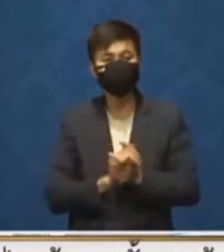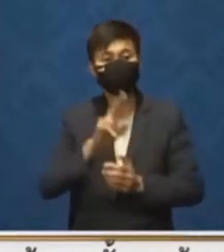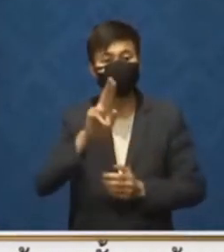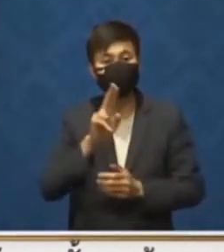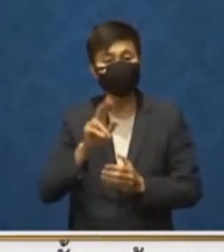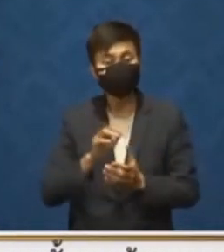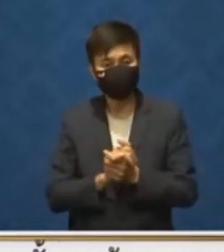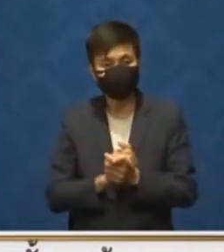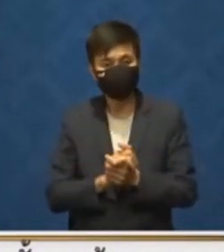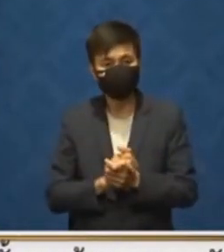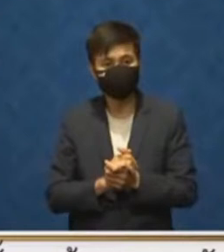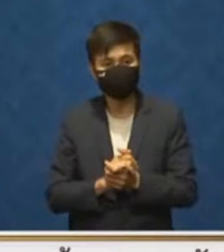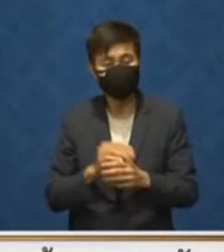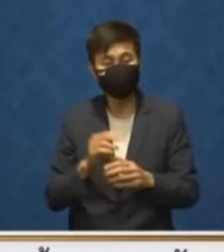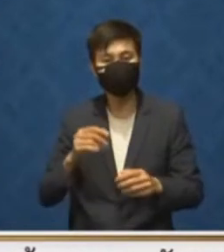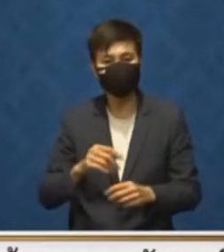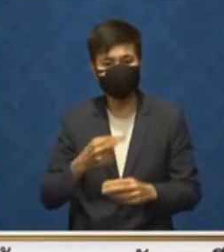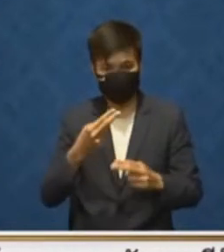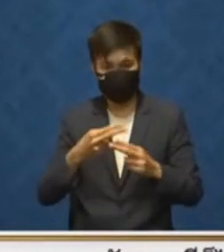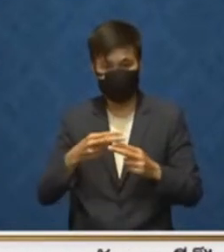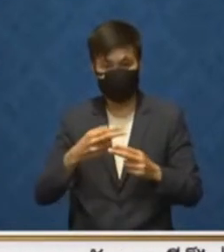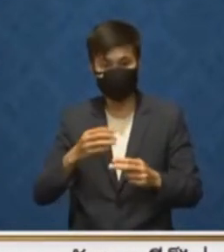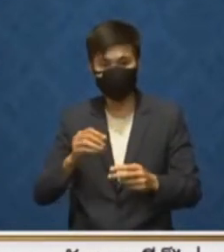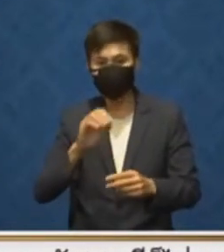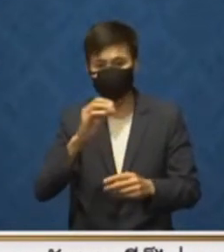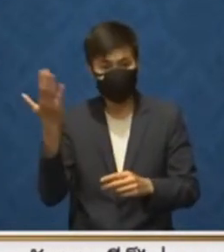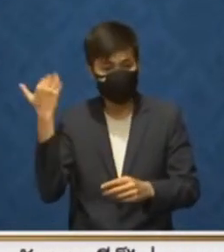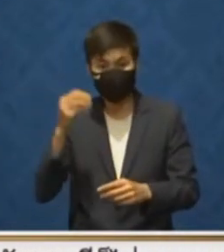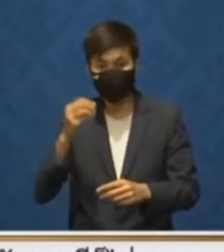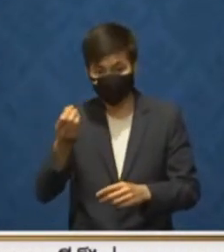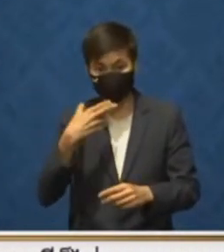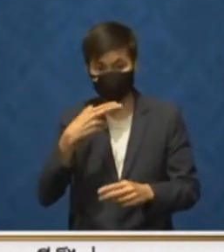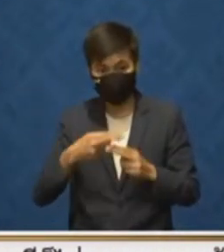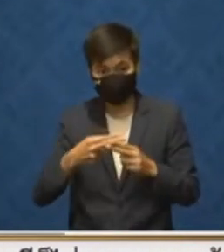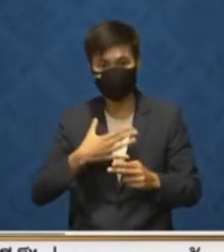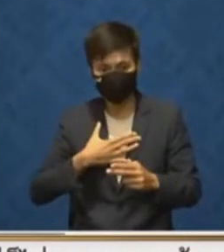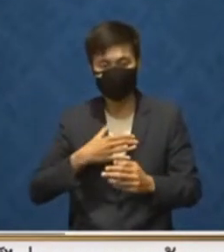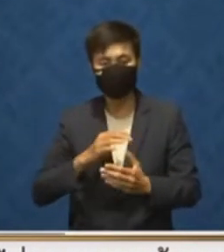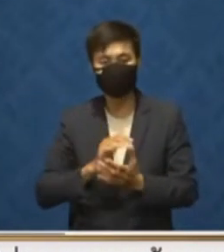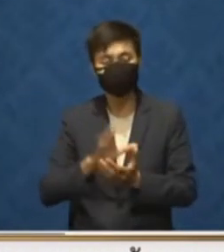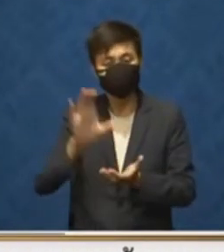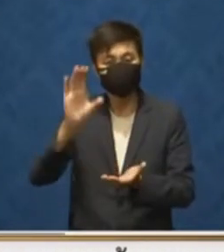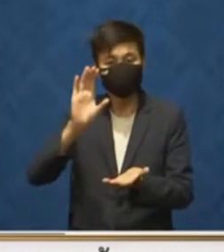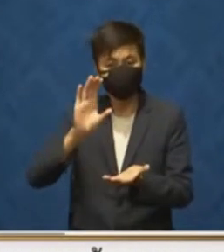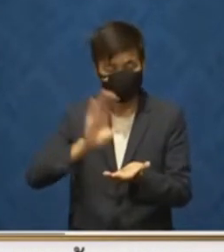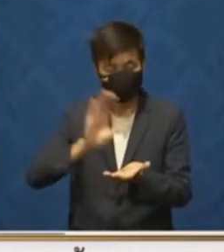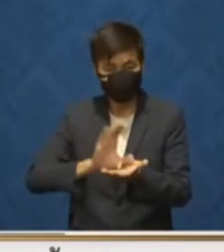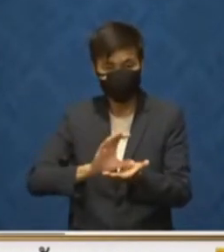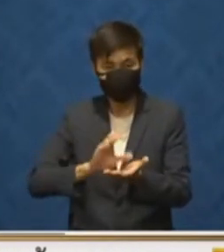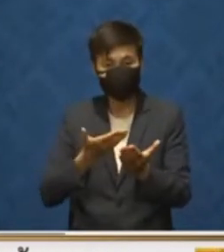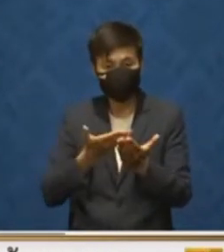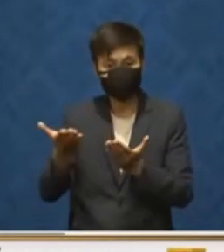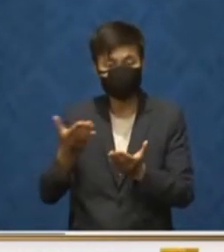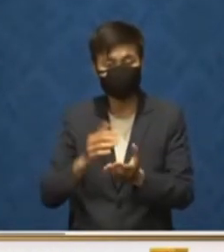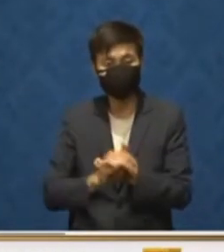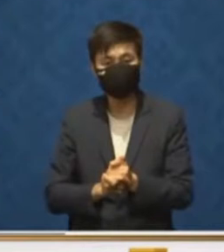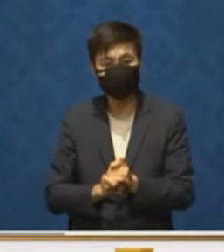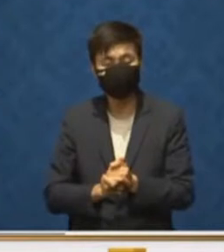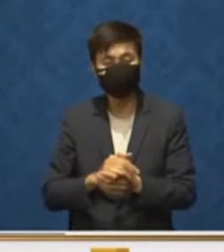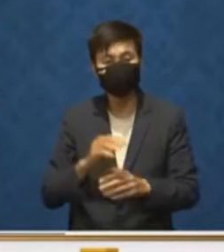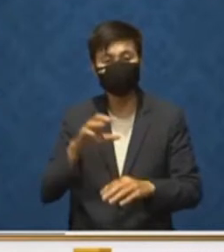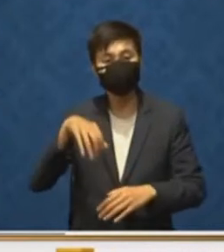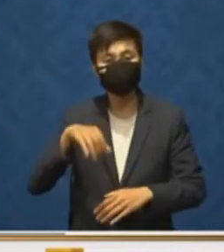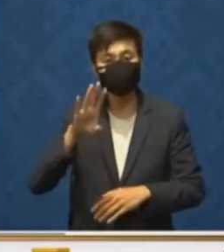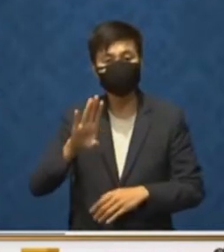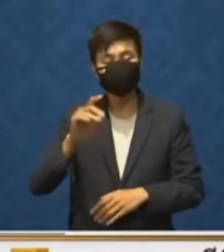เรื่องของไอ้เอ่อการลงทุนซื้อบริษัทในเยอรมัน 1